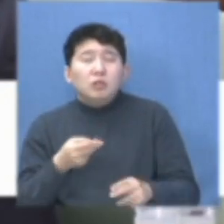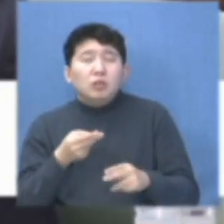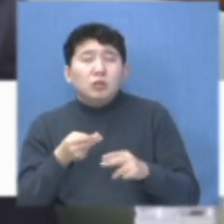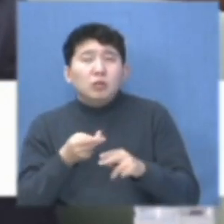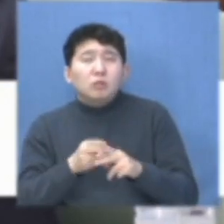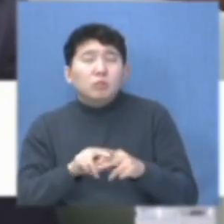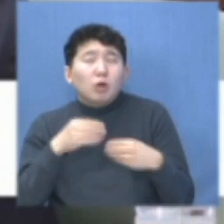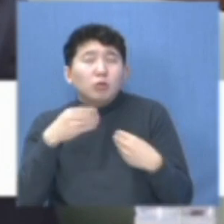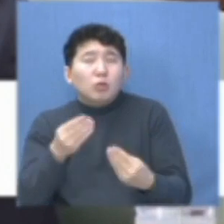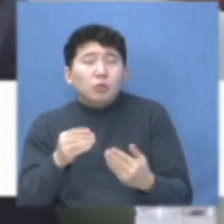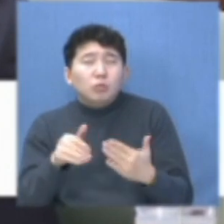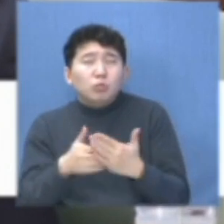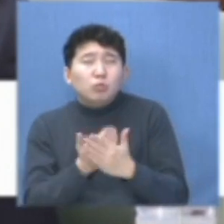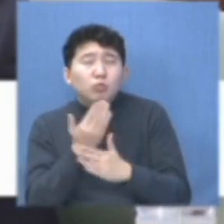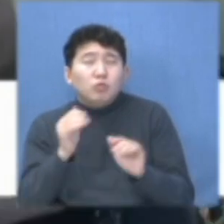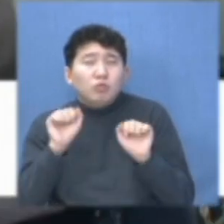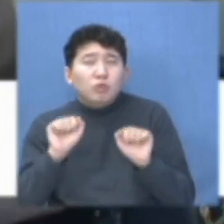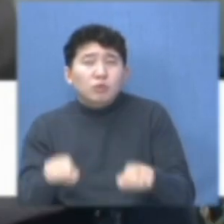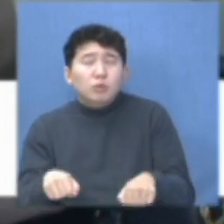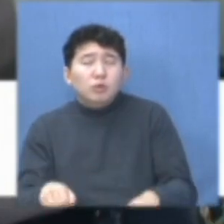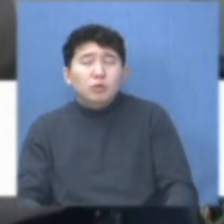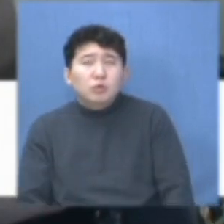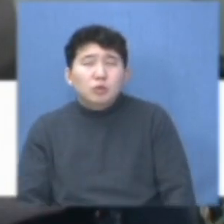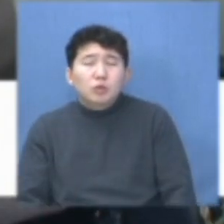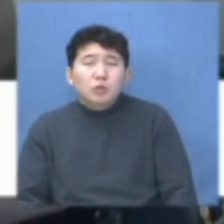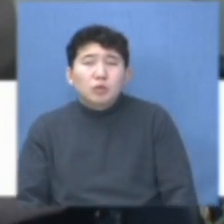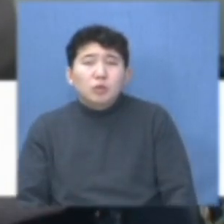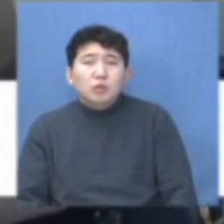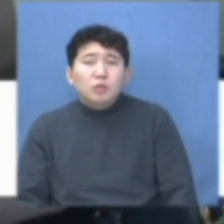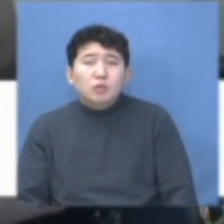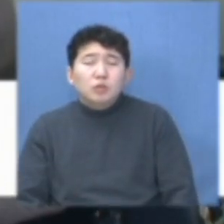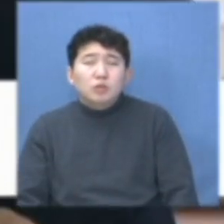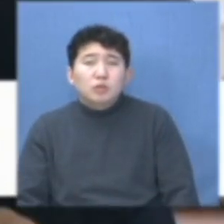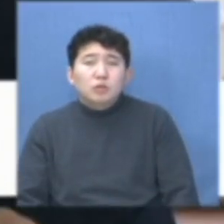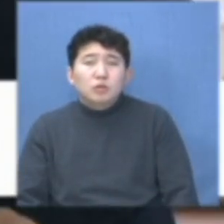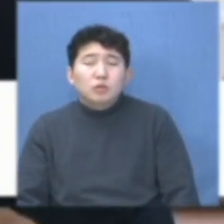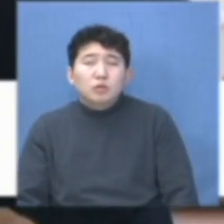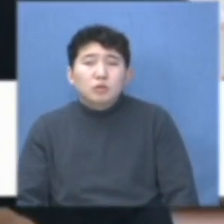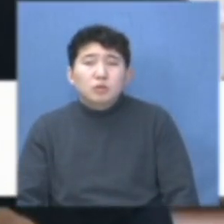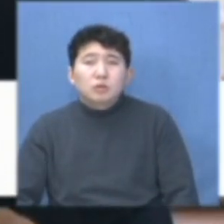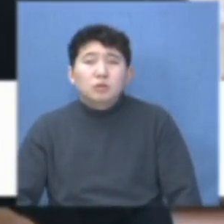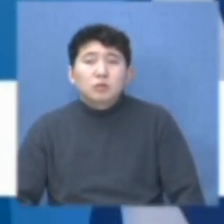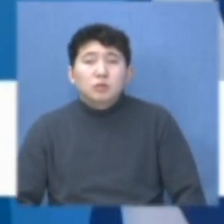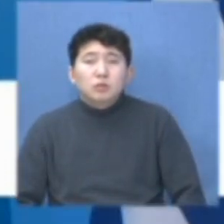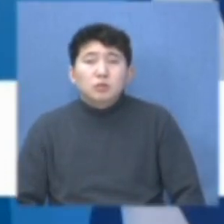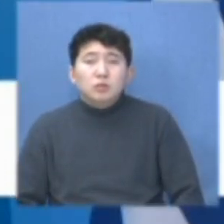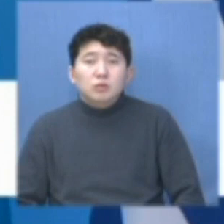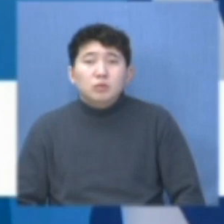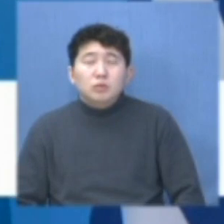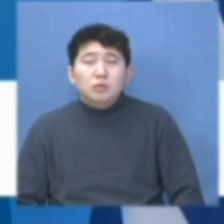бүгін Астана мен Афина арасындағы ынтымақтастықты одан ары арттыру жолдарын талқылады.